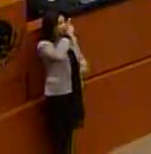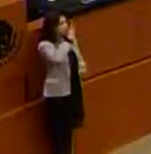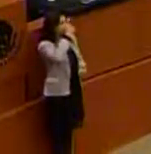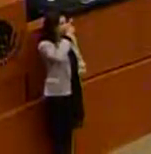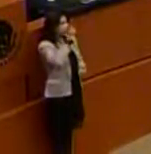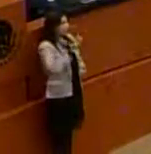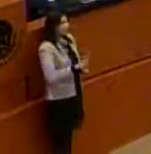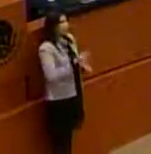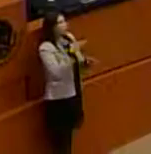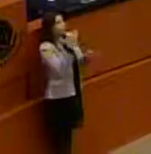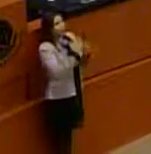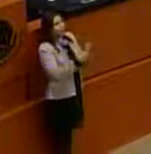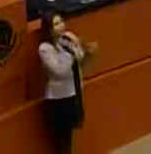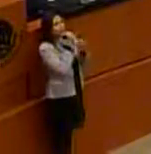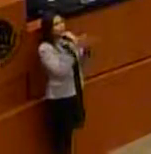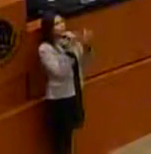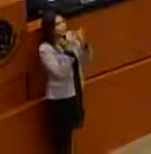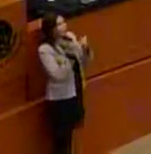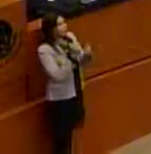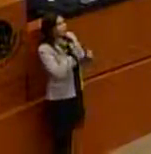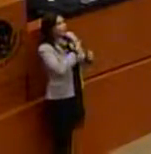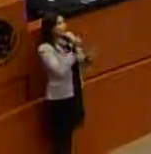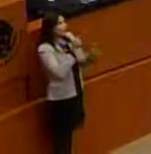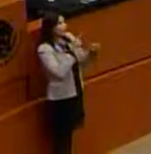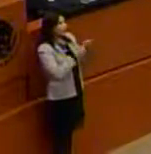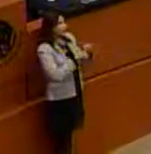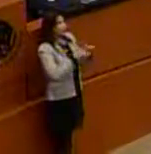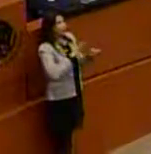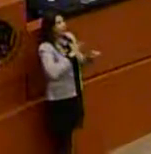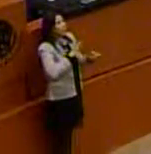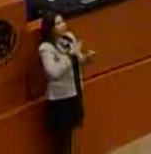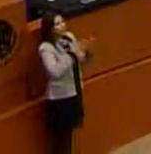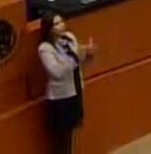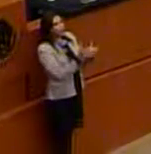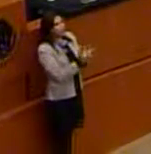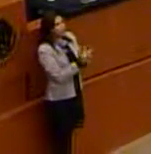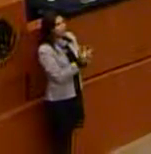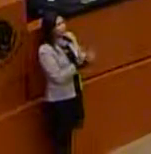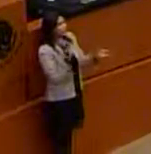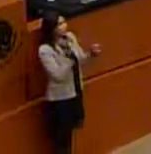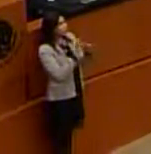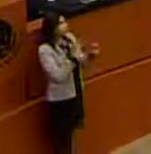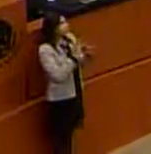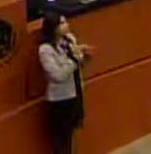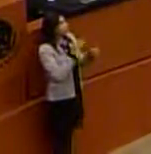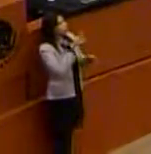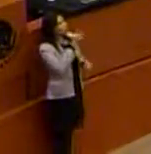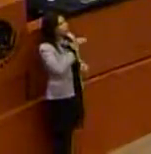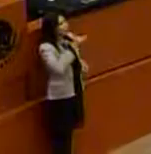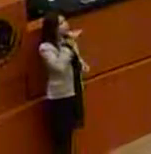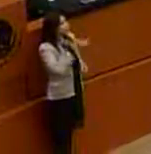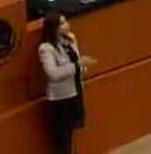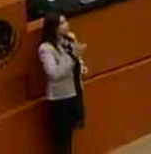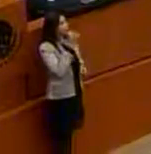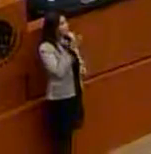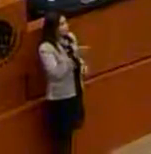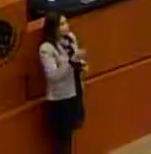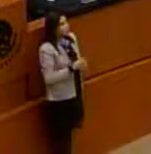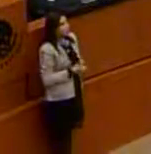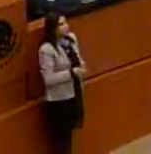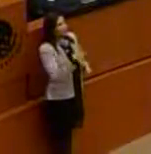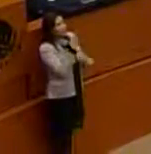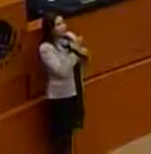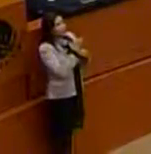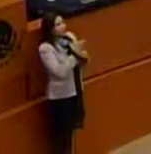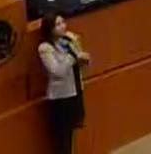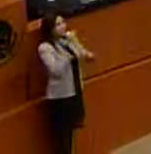par manque d'information, et celles qui remettent en question sa faisabilité. Slide. Dans la première catégorie, souvent est mis en